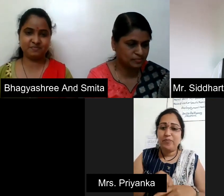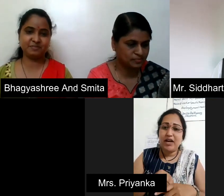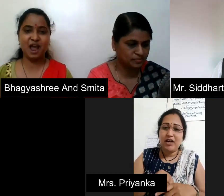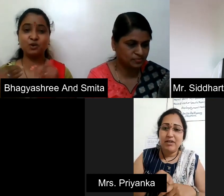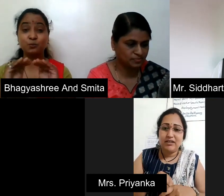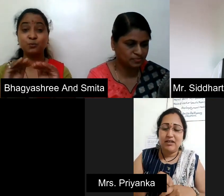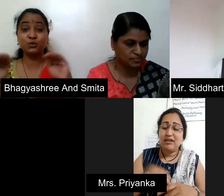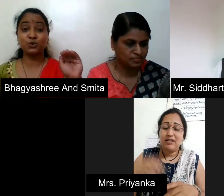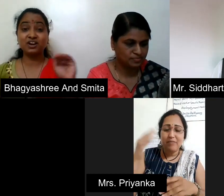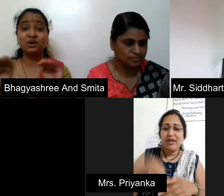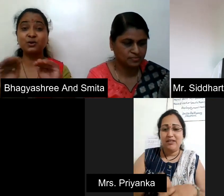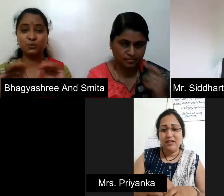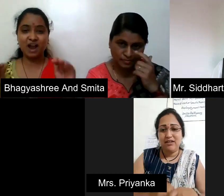हमारे